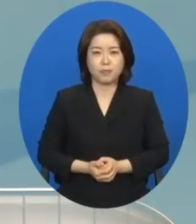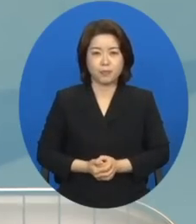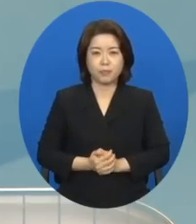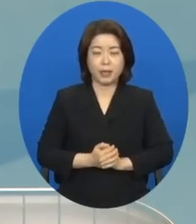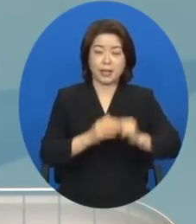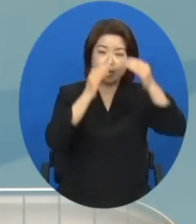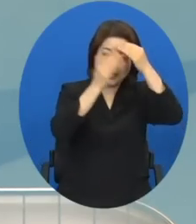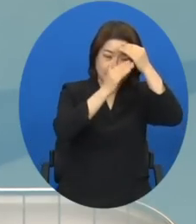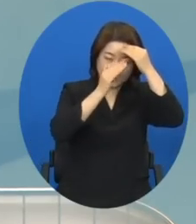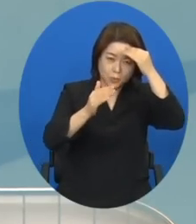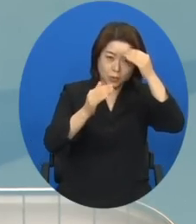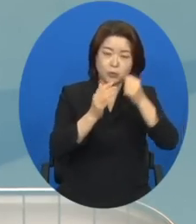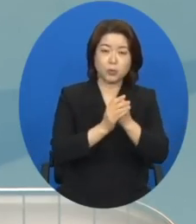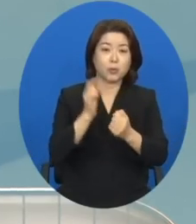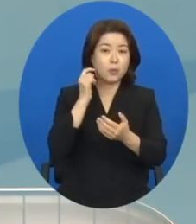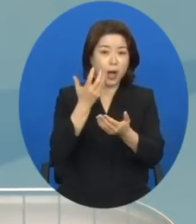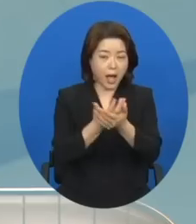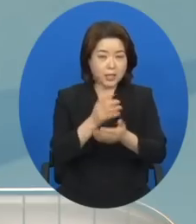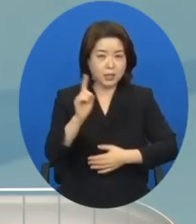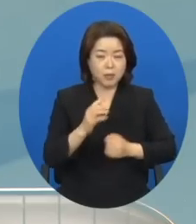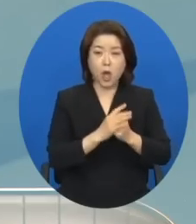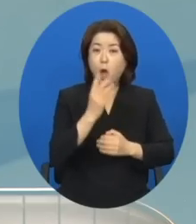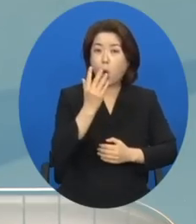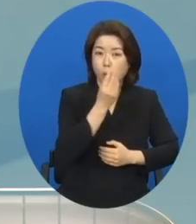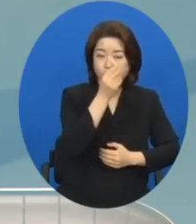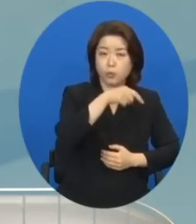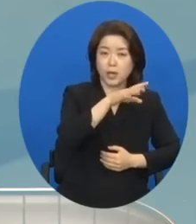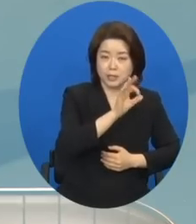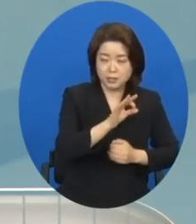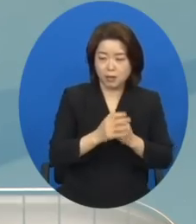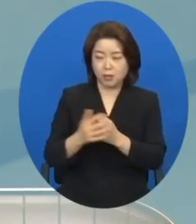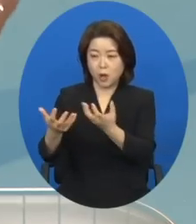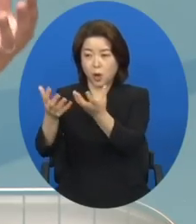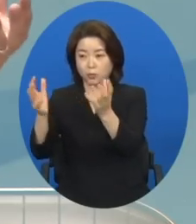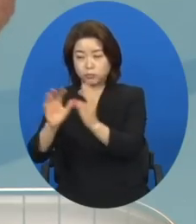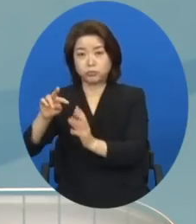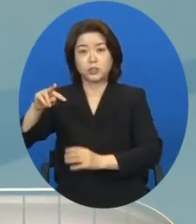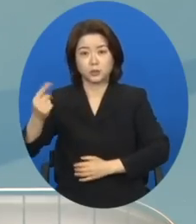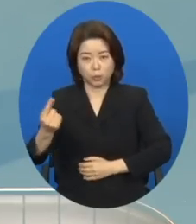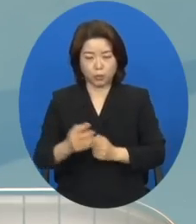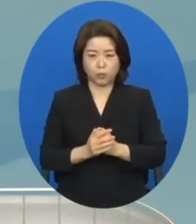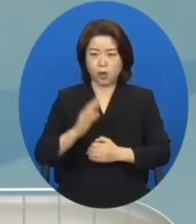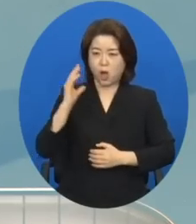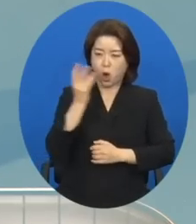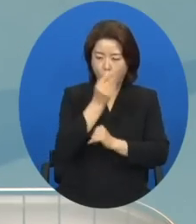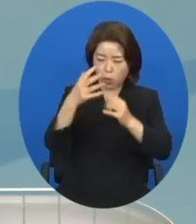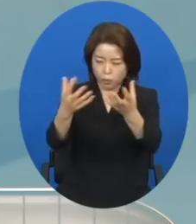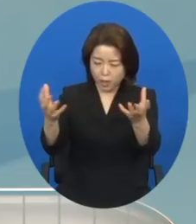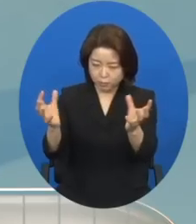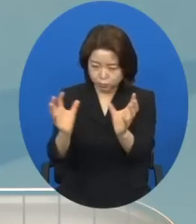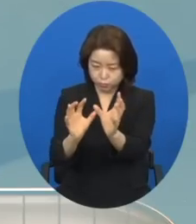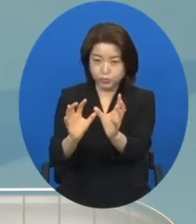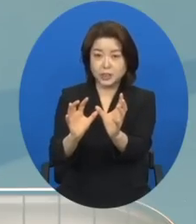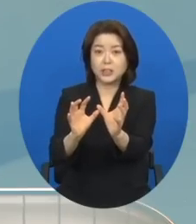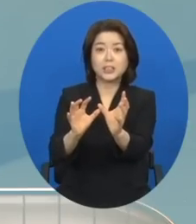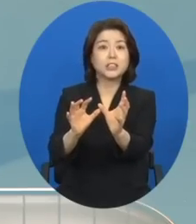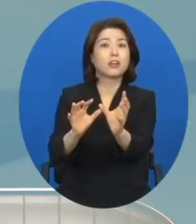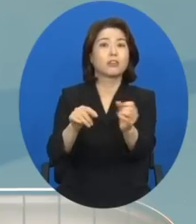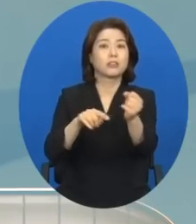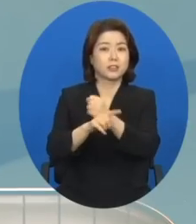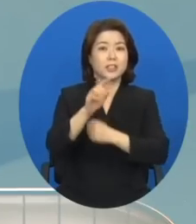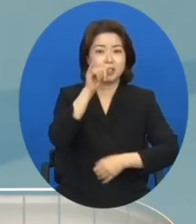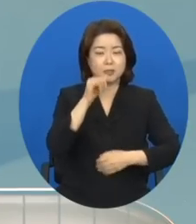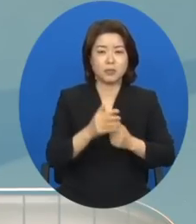성도라고 했을 때 한자로 거룩할 성자와 무리도자, 즉 거룩한 무리들, 이런 의미를